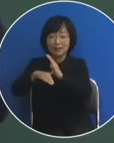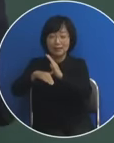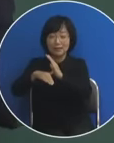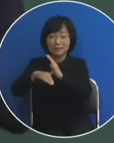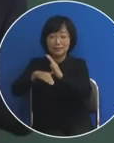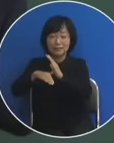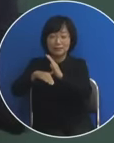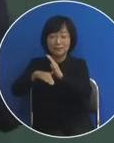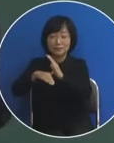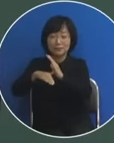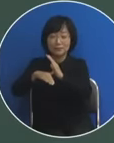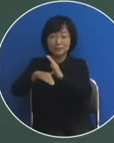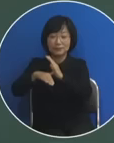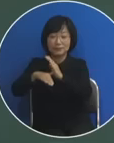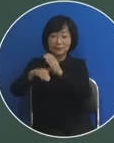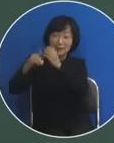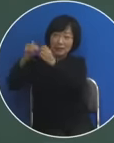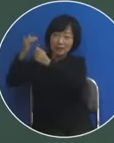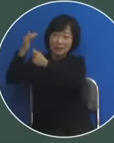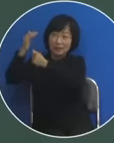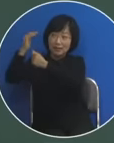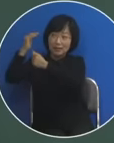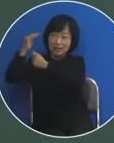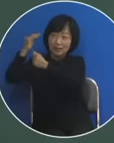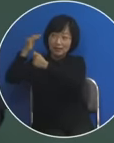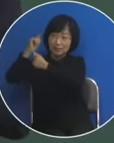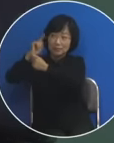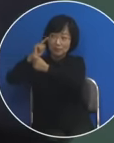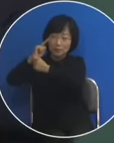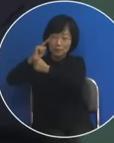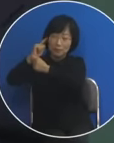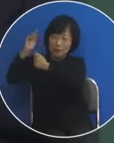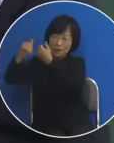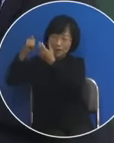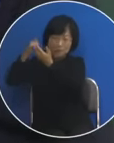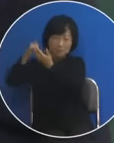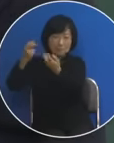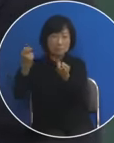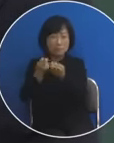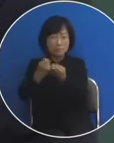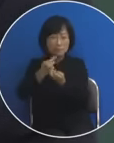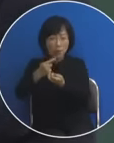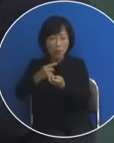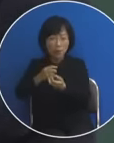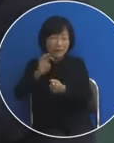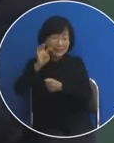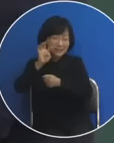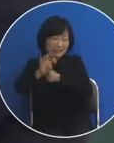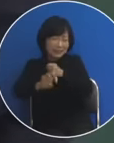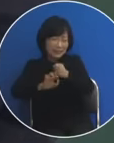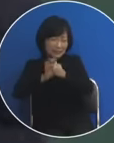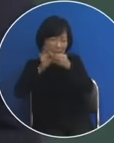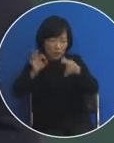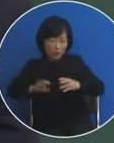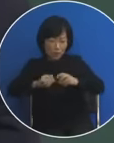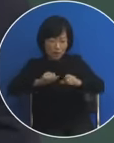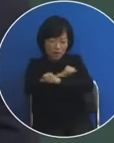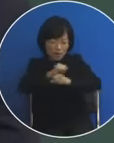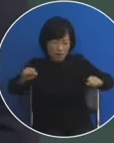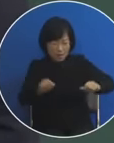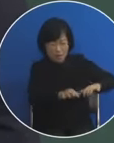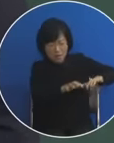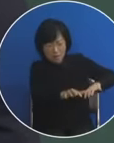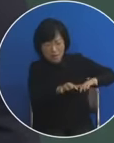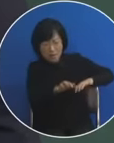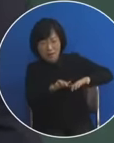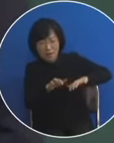하나님이 한 40년 동안 광야에서 가게 됐어요. When they had exodus from Egypt, God allowed them to wander to the wilderness for about 40 years. 자, 이 40년을